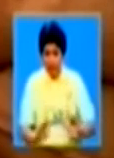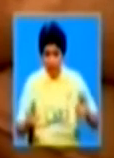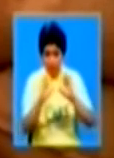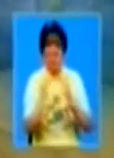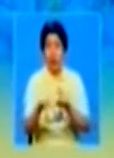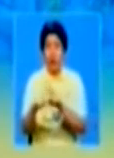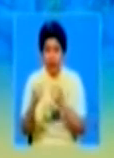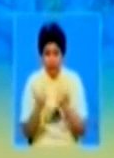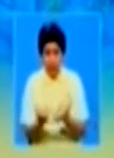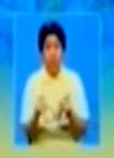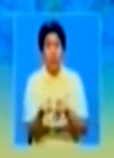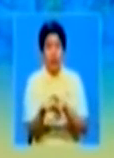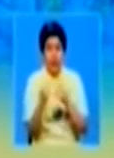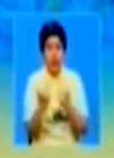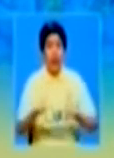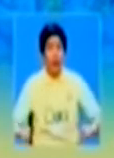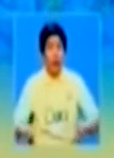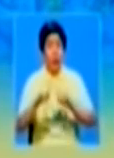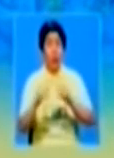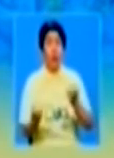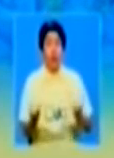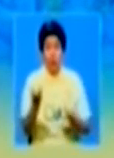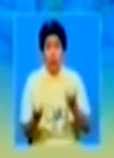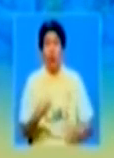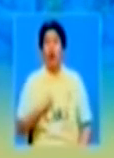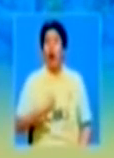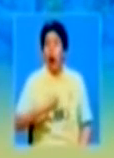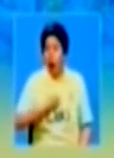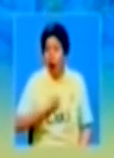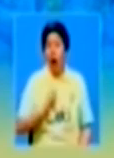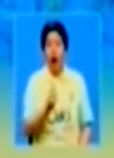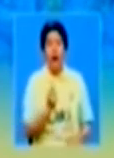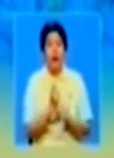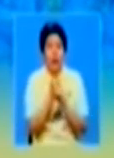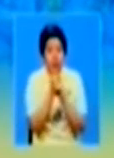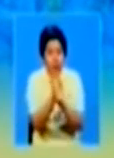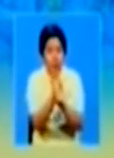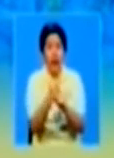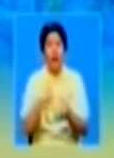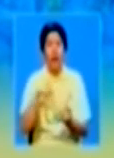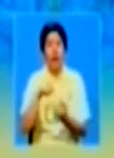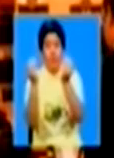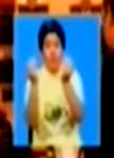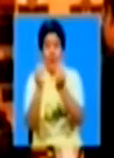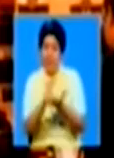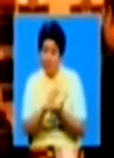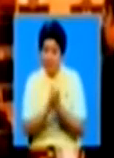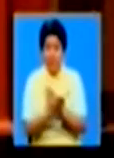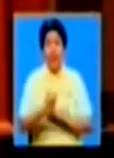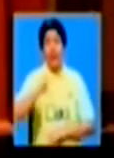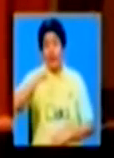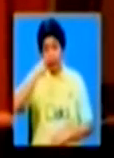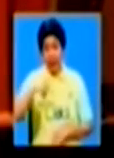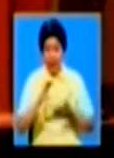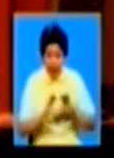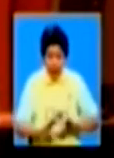างนะตรงนี้ที่ทางด้านคณะกรรมการร่างรัฐธรรมนูญหรือว่ากรท.ก็บอกว่าทั้งการร่างรัฐธรรมนูญแล้วก็การปฏิรูปรัฐบ